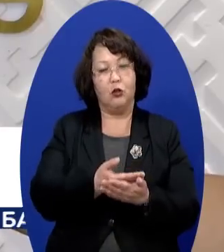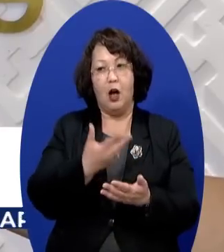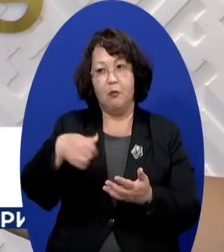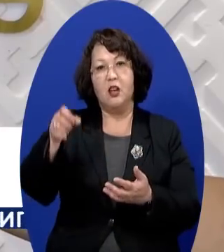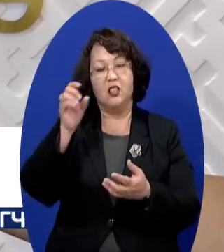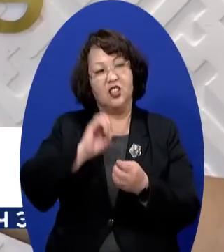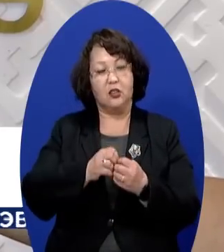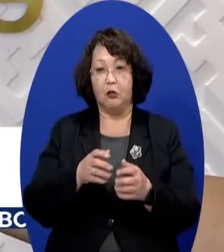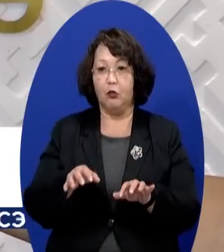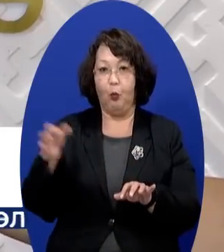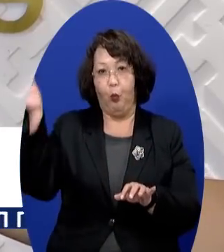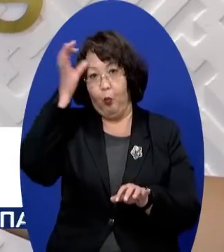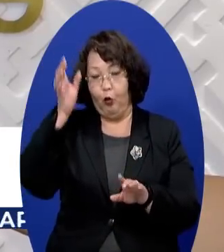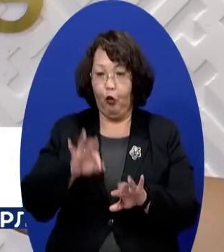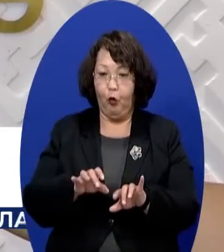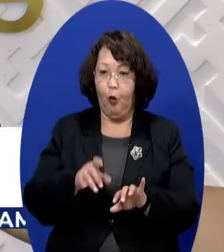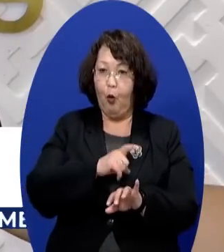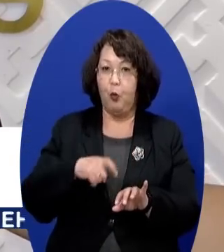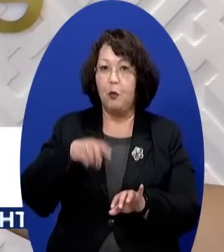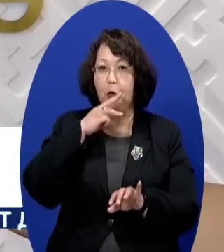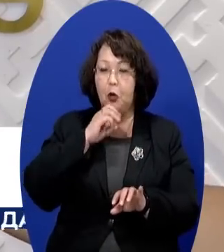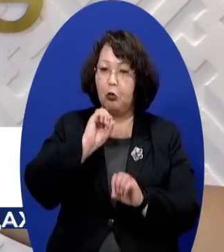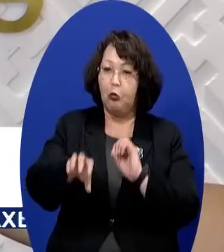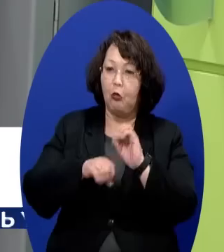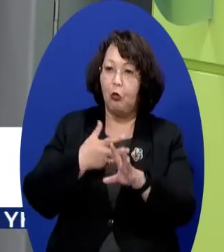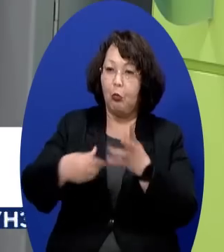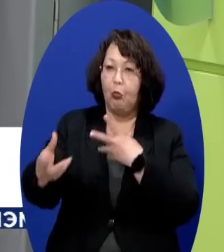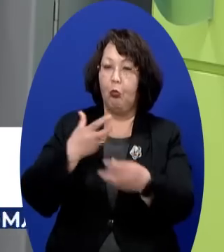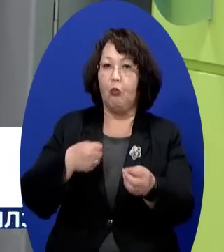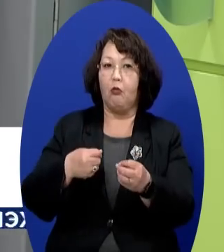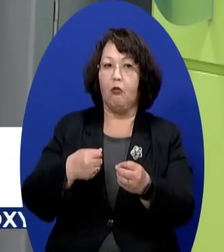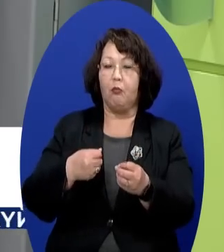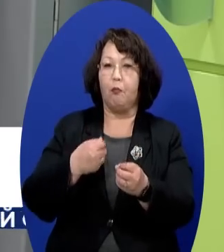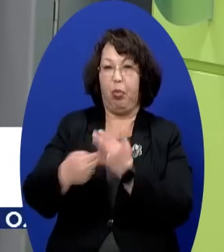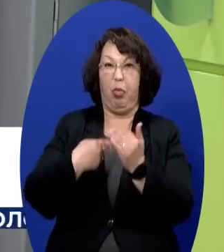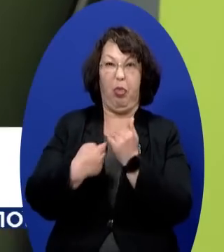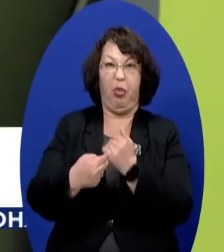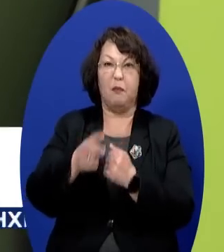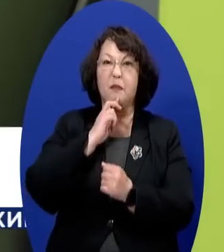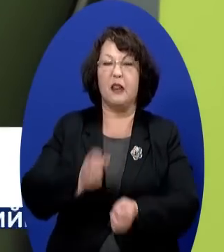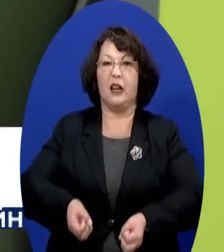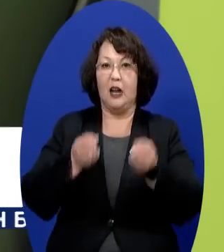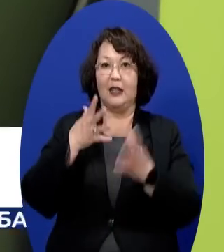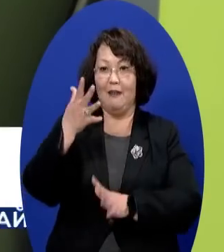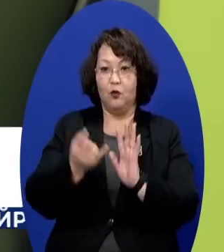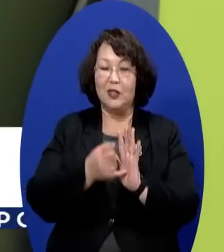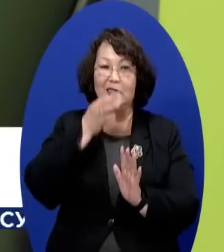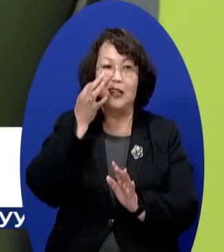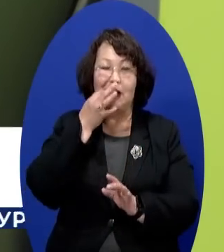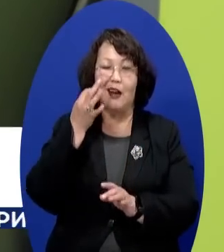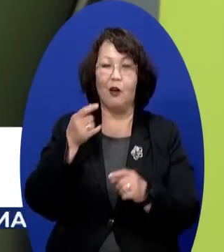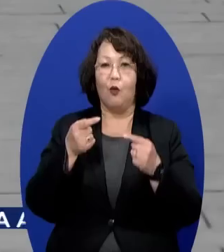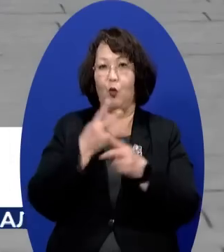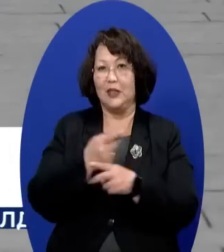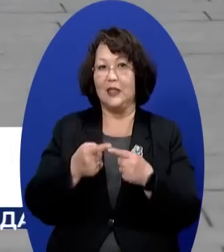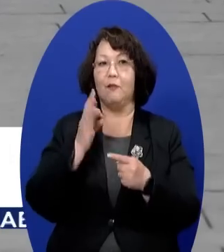гэмтэтгээд алдаж байгаа. Яг энтэй холбоотойгоор л гэмтэргийн хохирогч болж байгаа. Одоогоор бүртгэгдээд байгаа 56 заллих гэмтэргийн илрүүлэлт